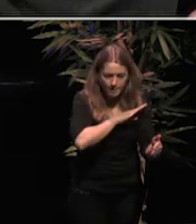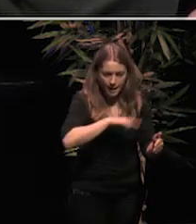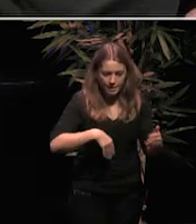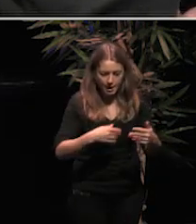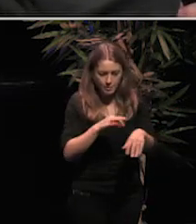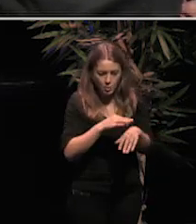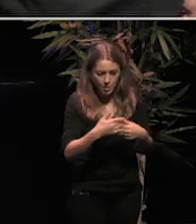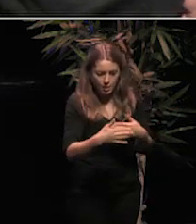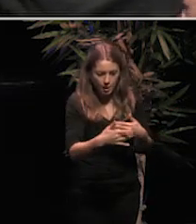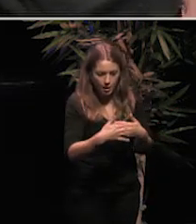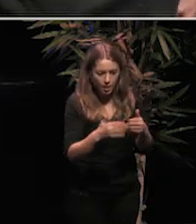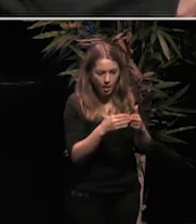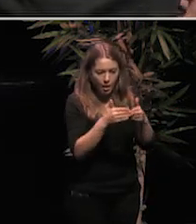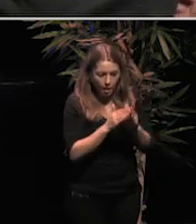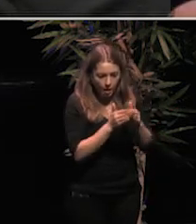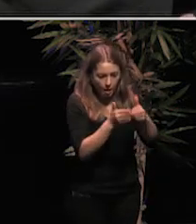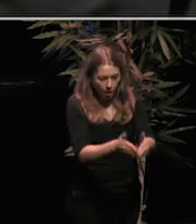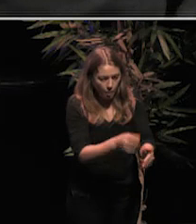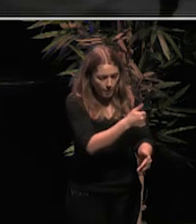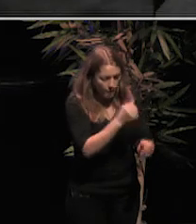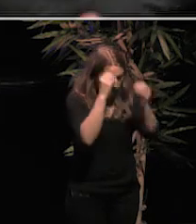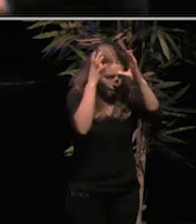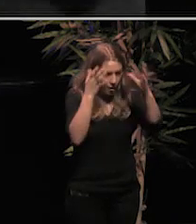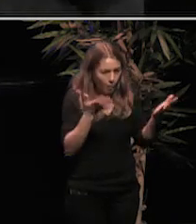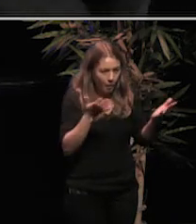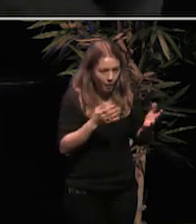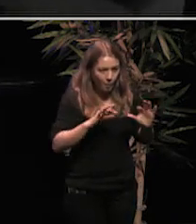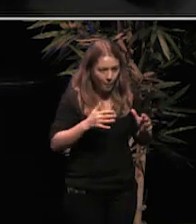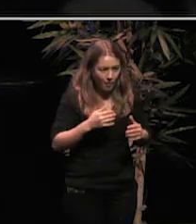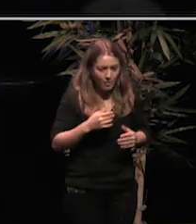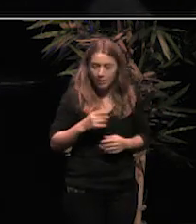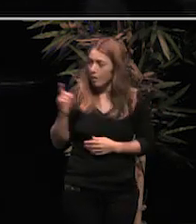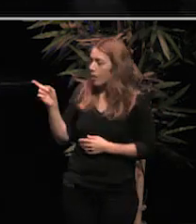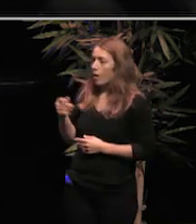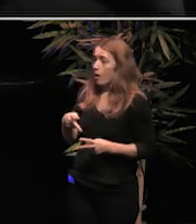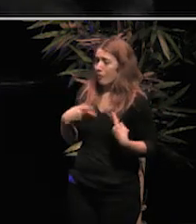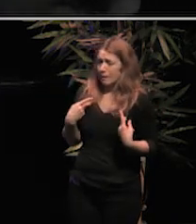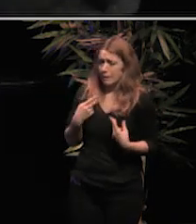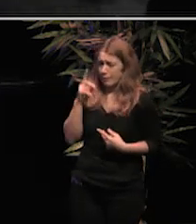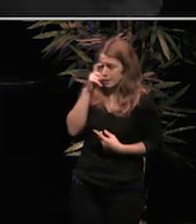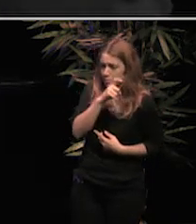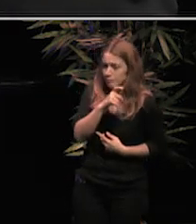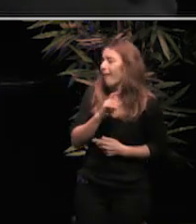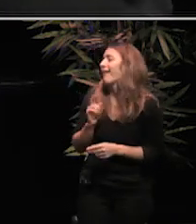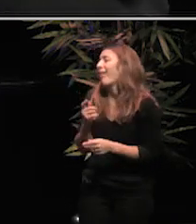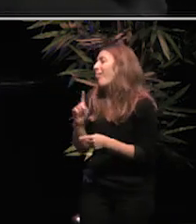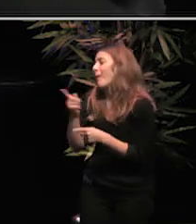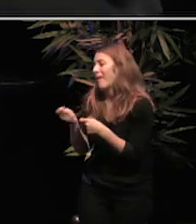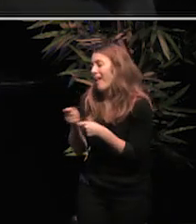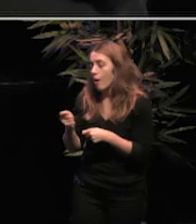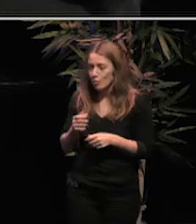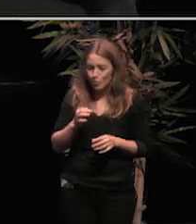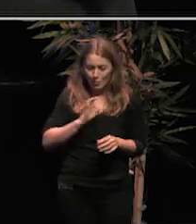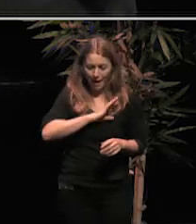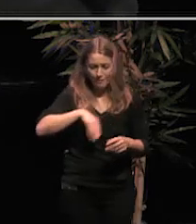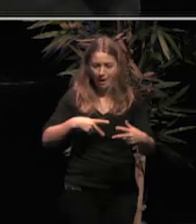instants avant de revenir sur Terre? Alors, on le vit très très mal. Non, je déconne. En fait, c'était un moment assez inouï parce